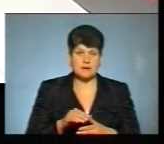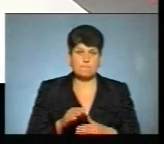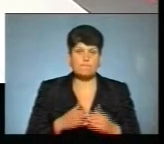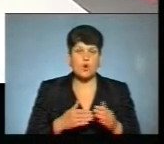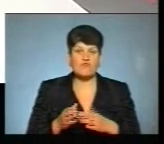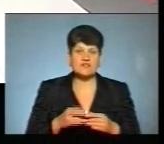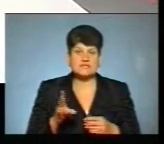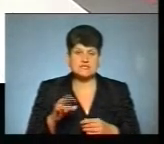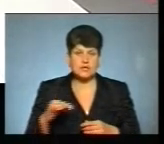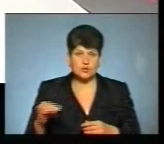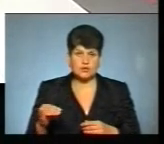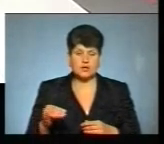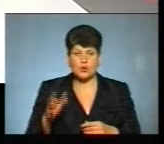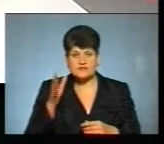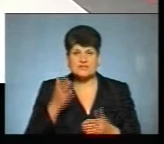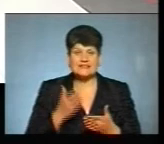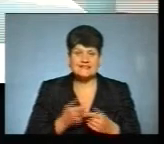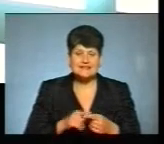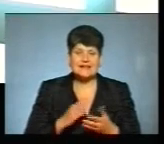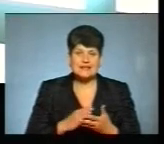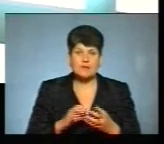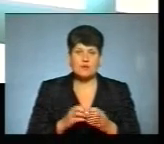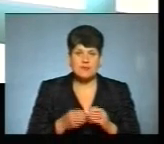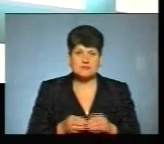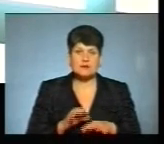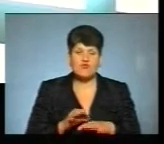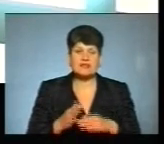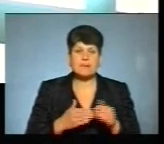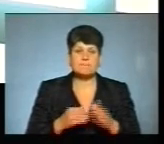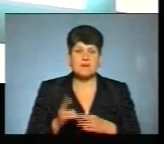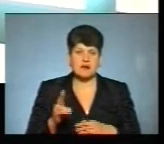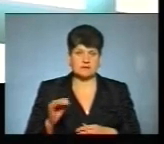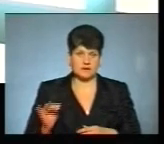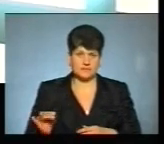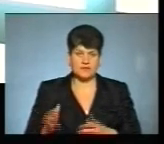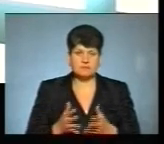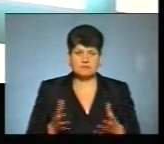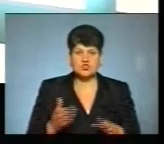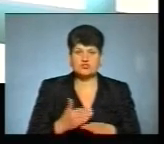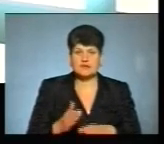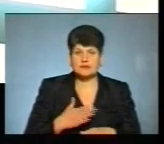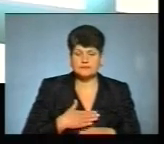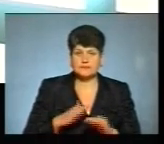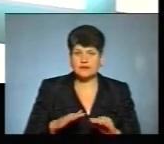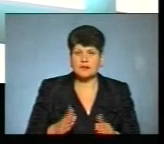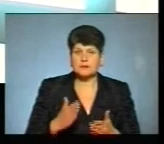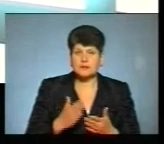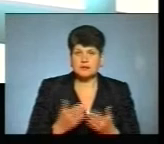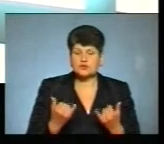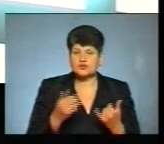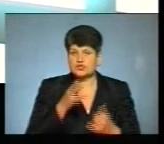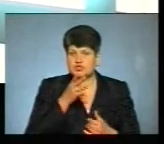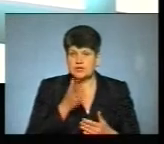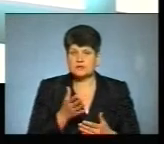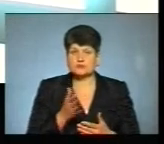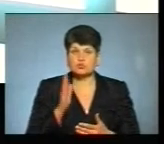освіти є найбільш проблемнішим – це проведення практики. Більша частина наших учнів мали на сьогоднішній час бути